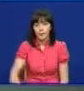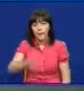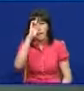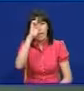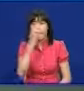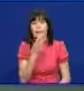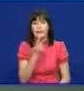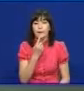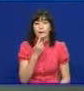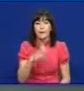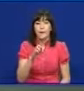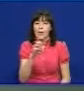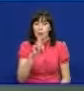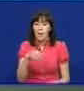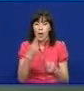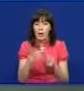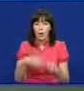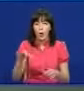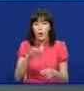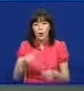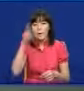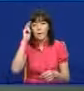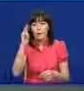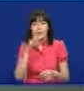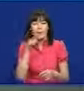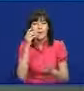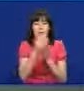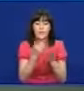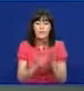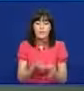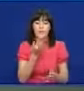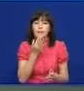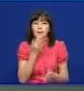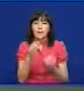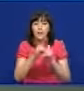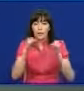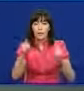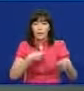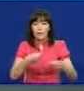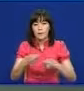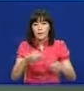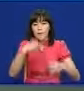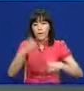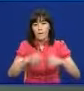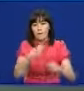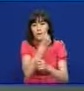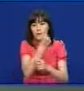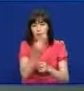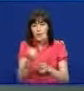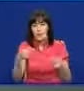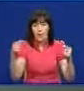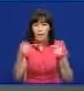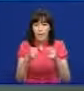Мемлекеттік тіл және бақ. Осындай атаумен облыстық білім, жастар саясаты және тілдерді дамыту басқармасы ұйымдастырған байқаудың жеңімпаздары